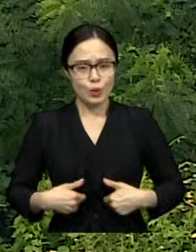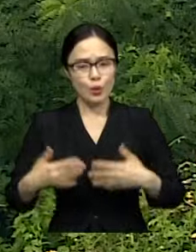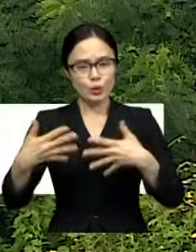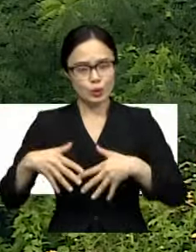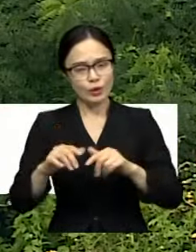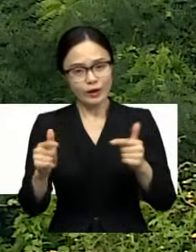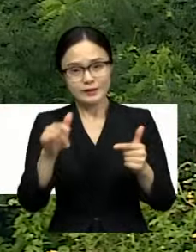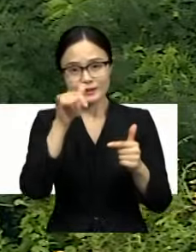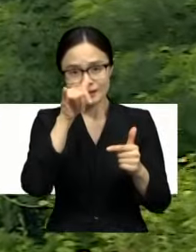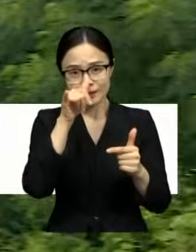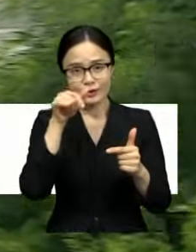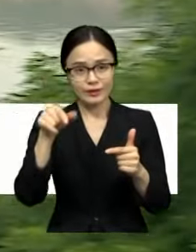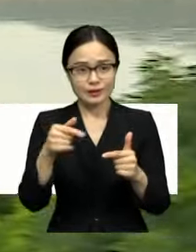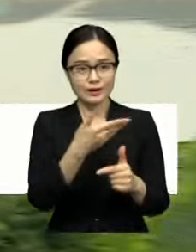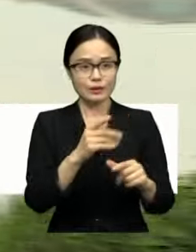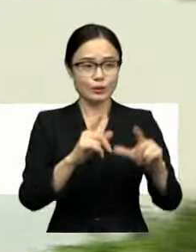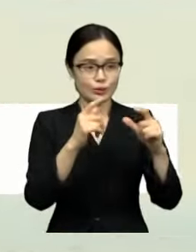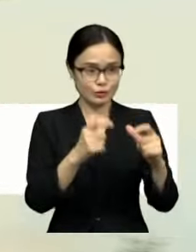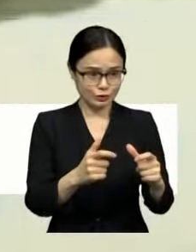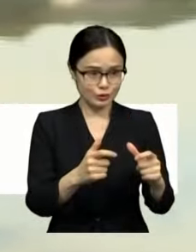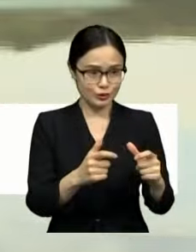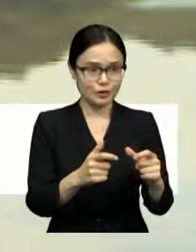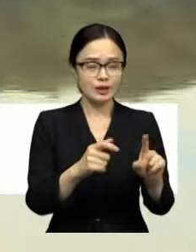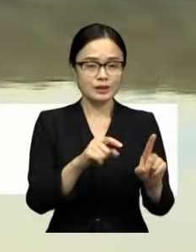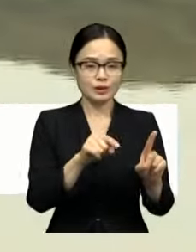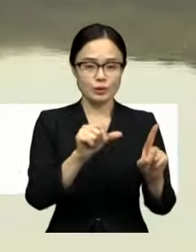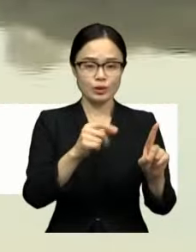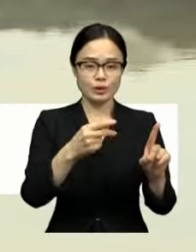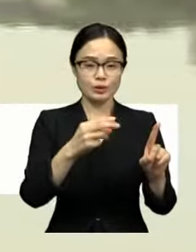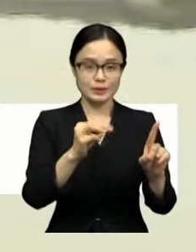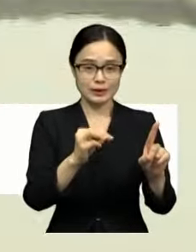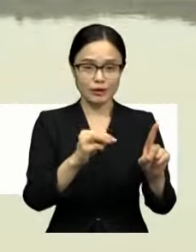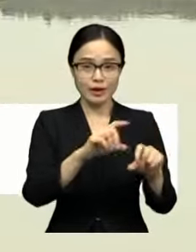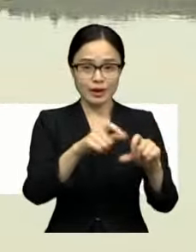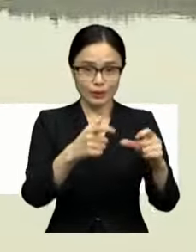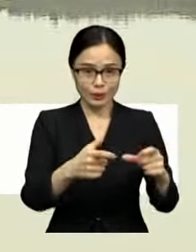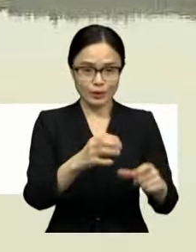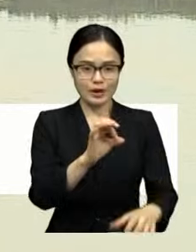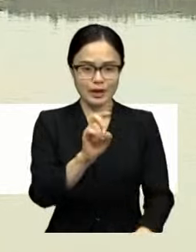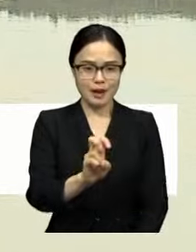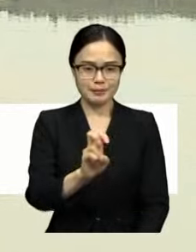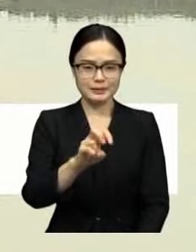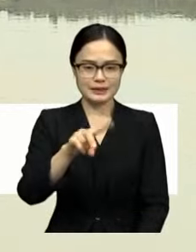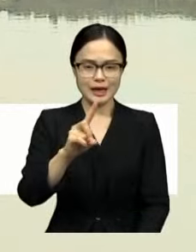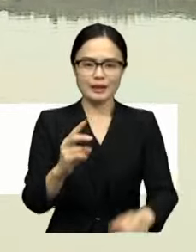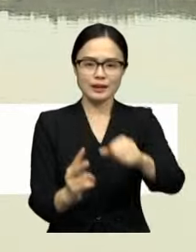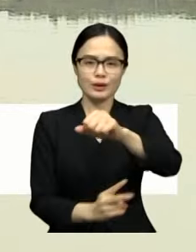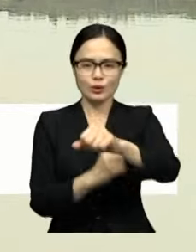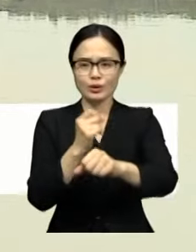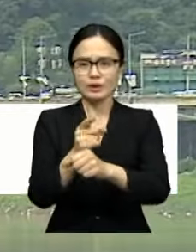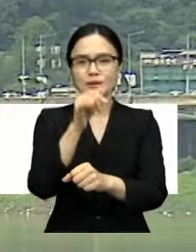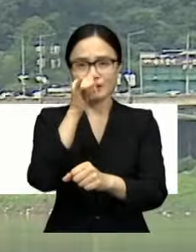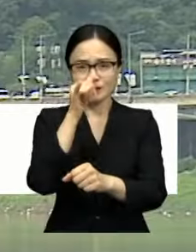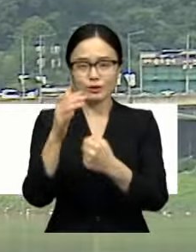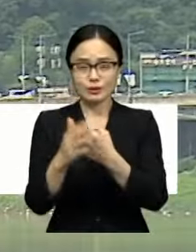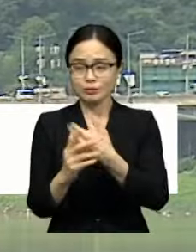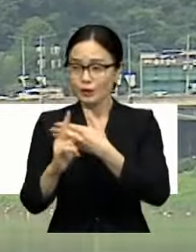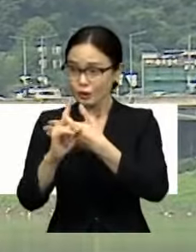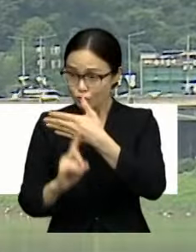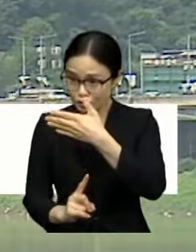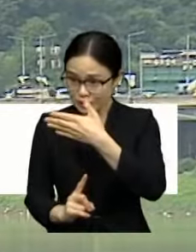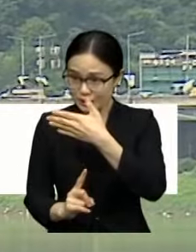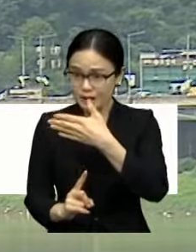강동구는 1.5km 이내에 구리 암사대교가 있어 구리대교로 명명할 경우 이용자에게 혼란을